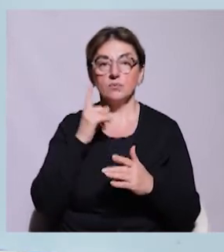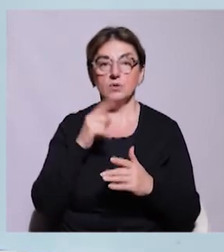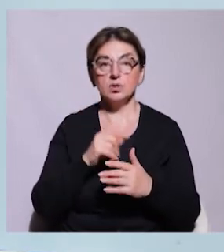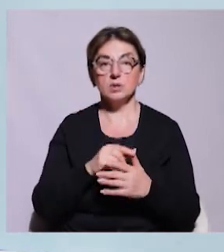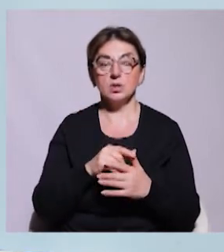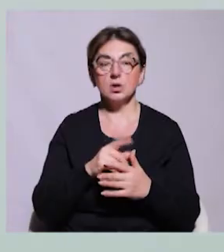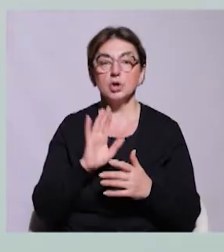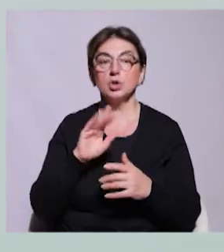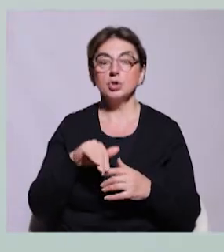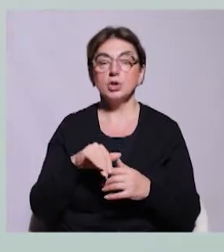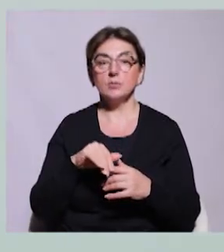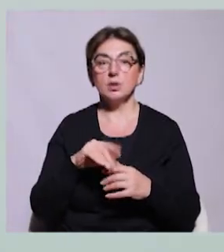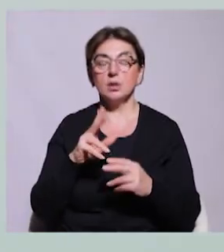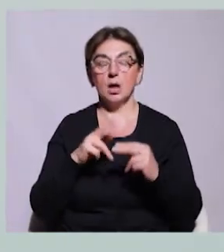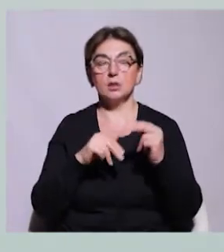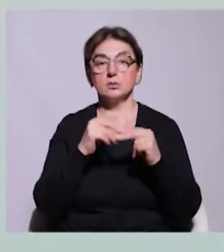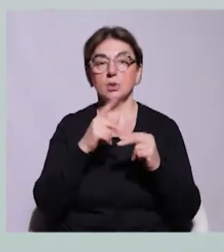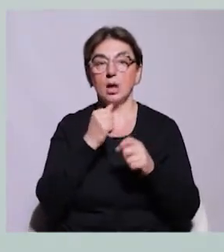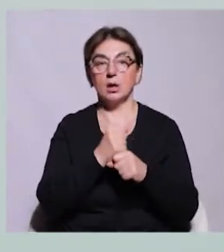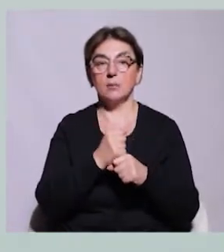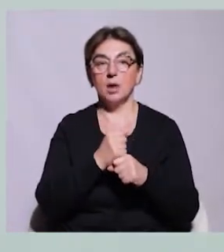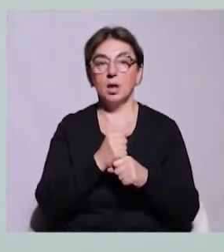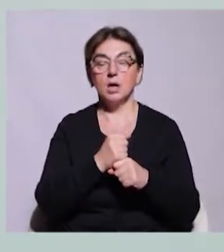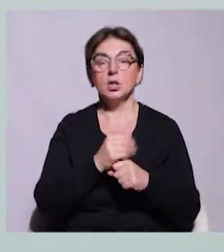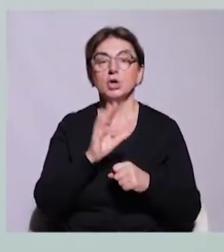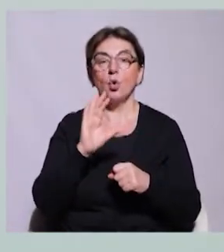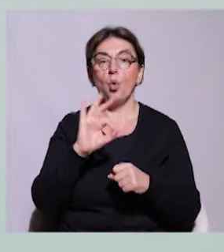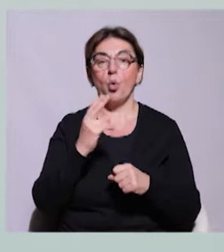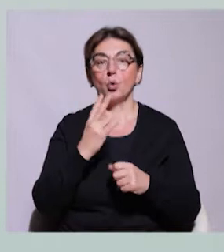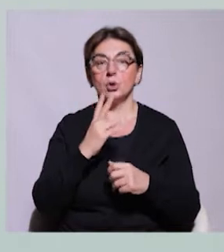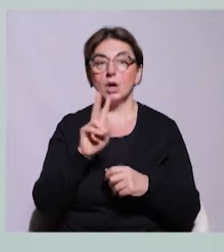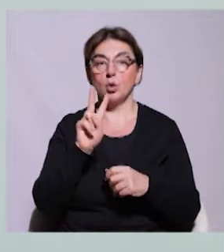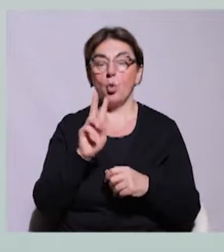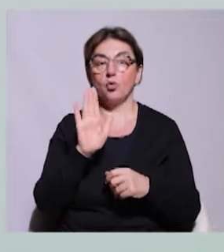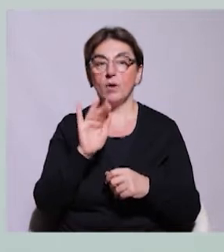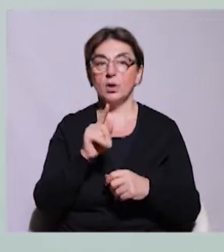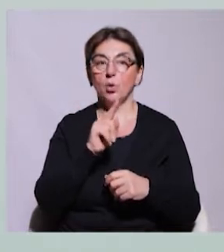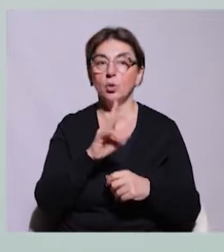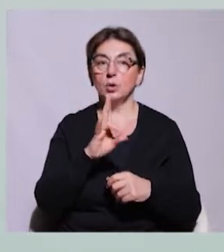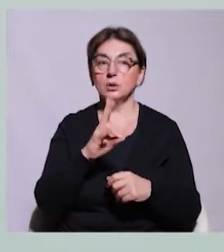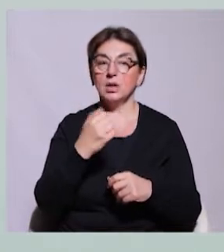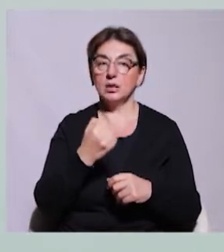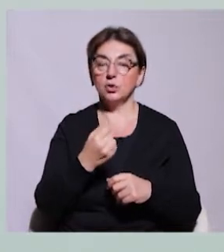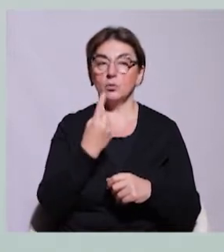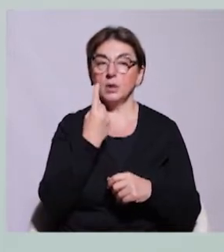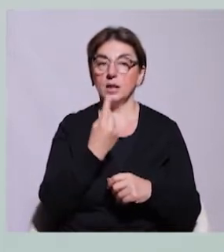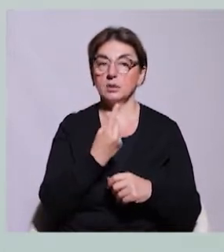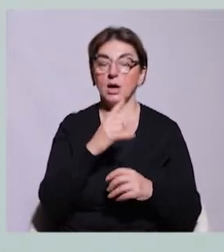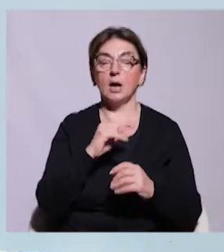ვიცით შემდეგი სტრუქტურის აგება. ჟანგბადი არის ორვალენტიანი, ხოლო ნატრიუმი არის